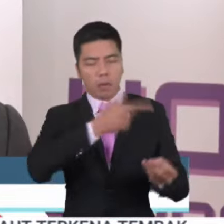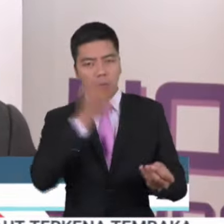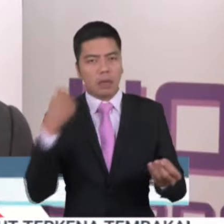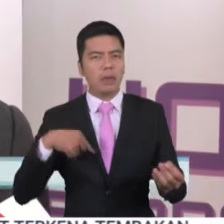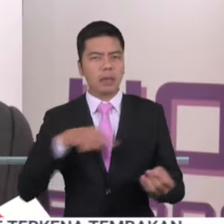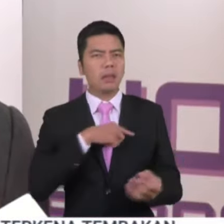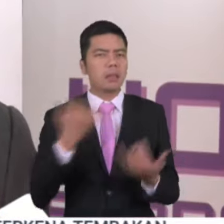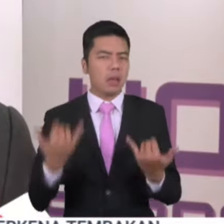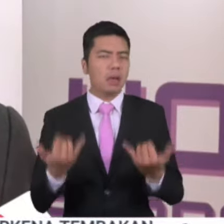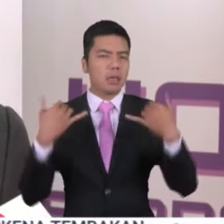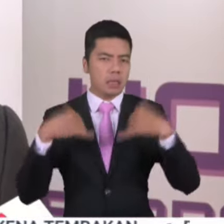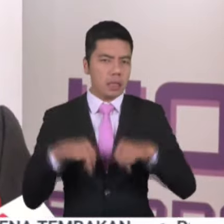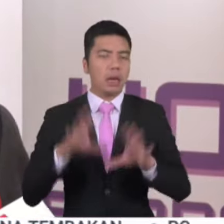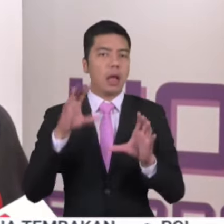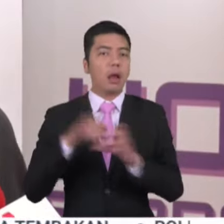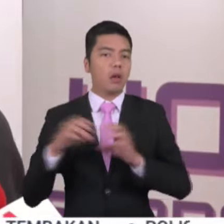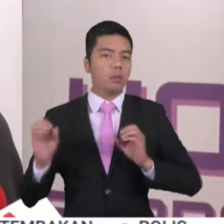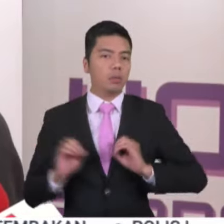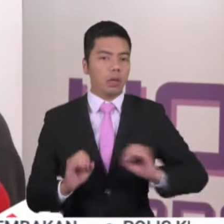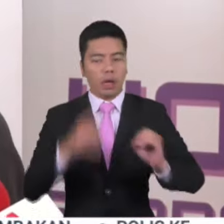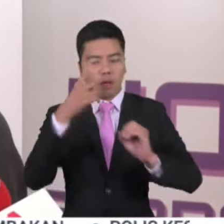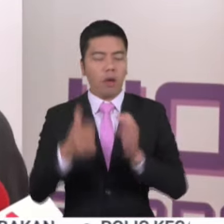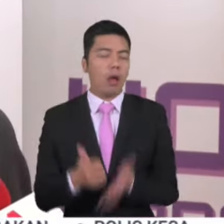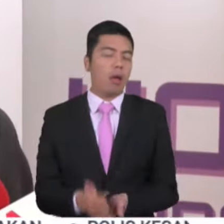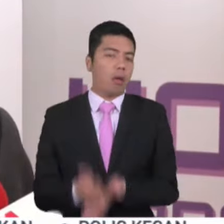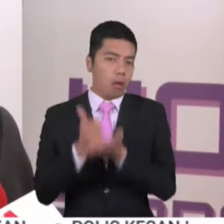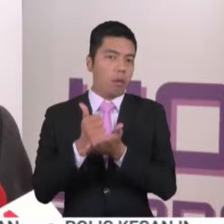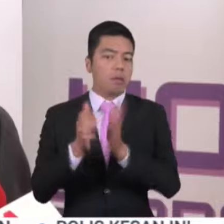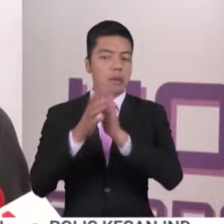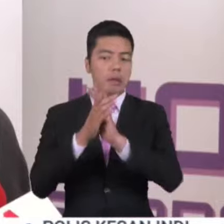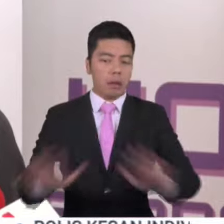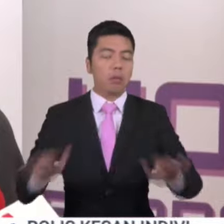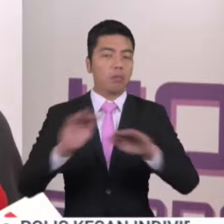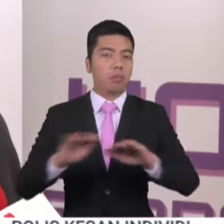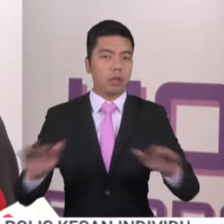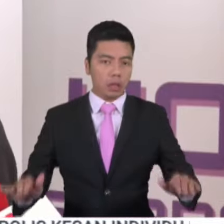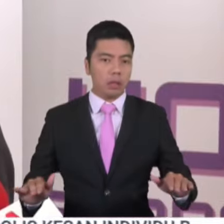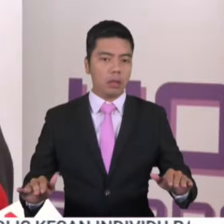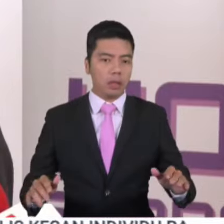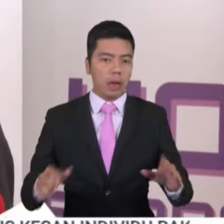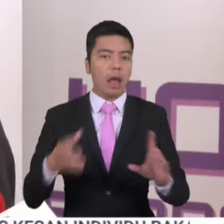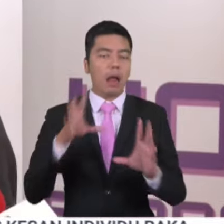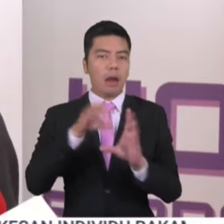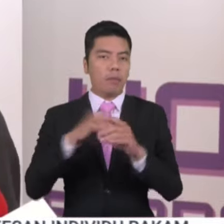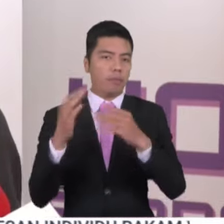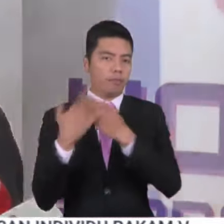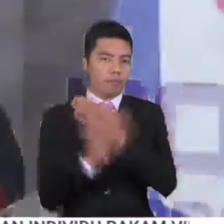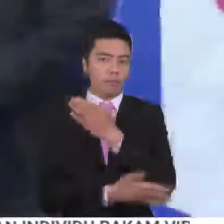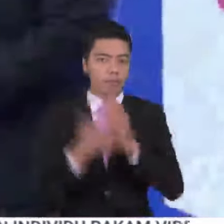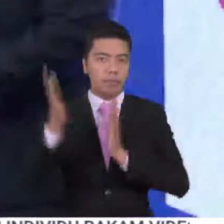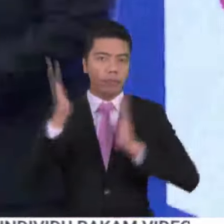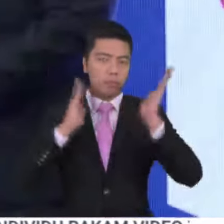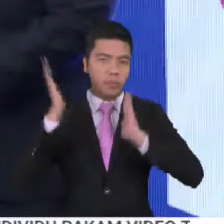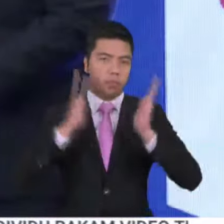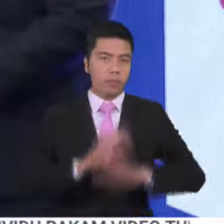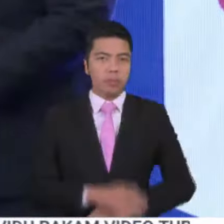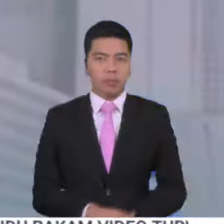kita sekarang masih lagi di dalam operasi menyelamat kanak-kanak tersebut di seluruh negara.